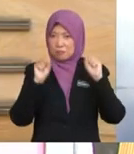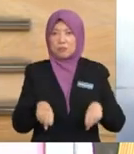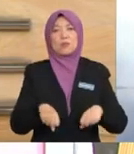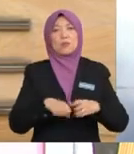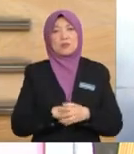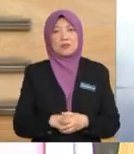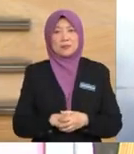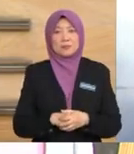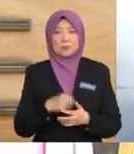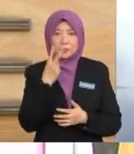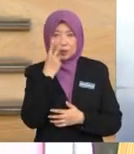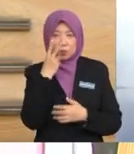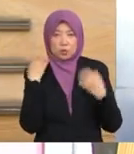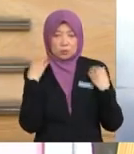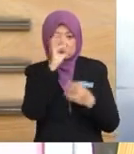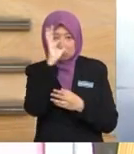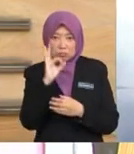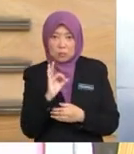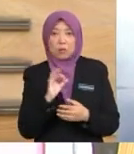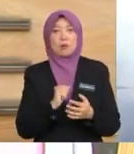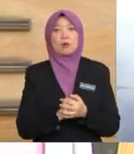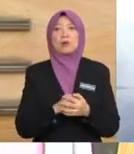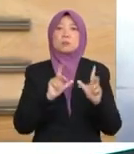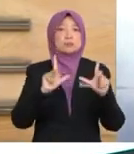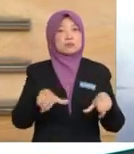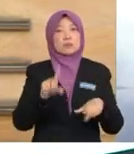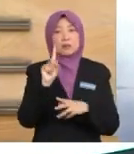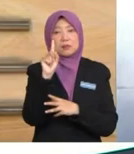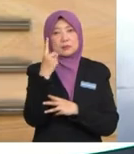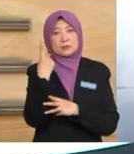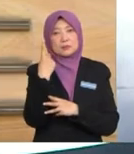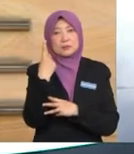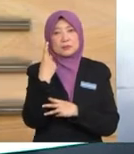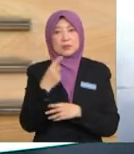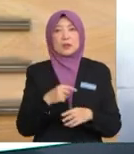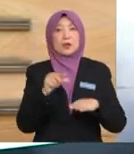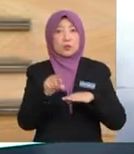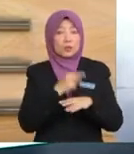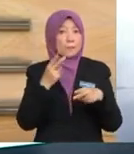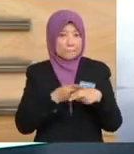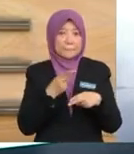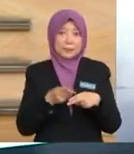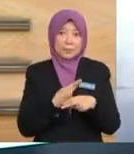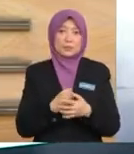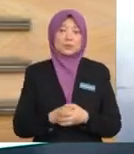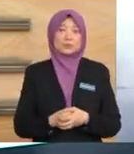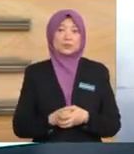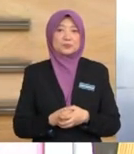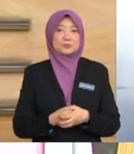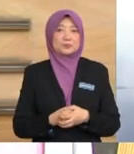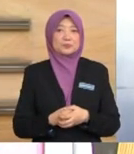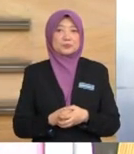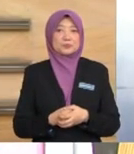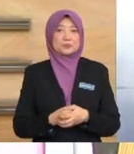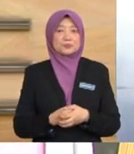Kita nampak ada lubang ke. Oh, macam kita ada lubang ni. Kita letak je sini. Cikgu, kena guna scraper? Boleh. Boleh Dina guna yang tu? Okey.